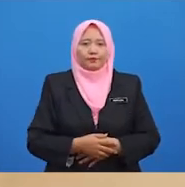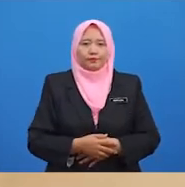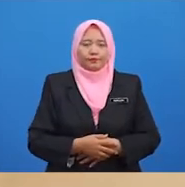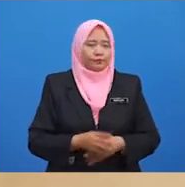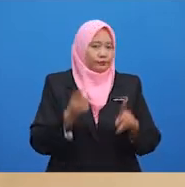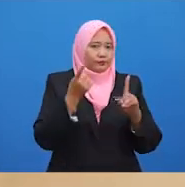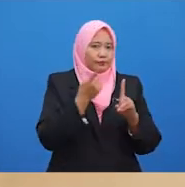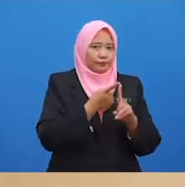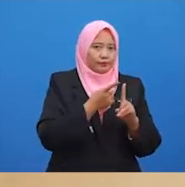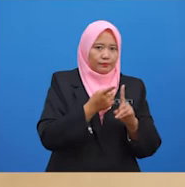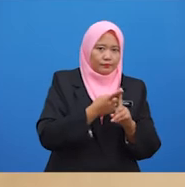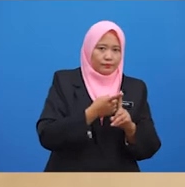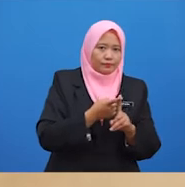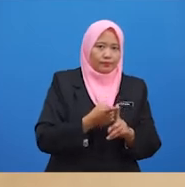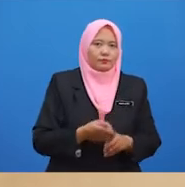adalah,